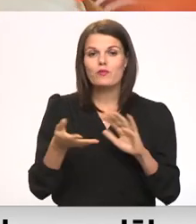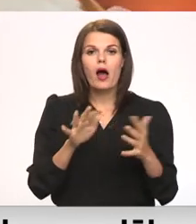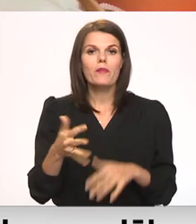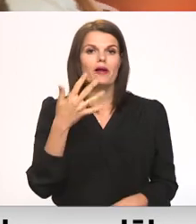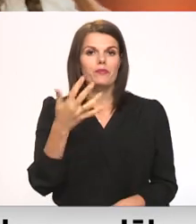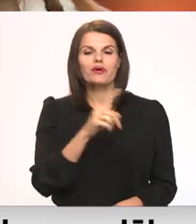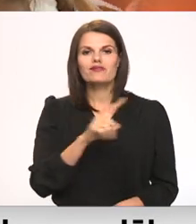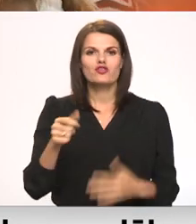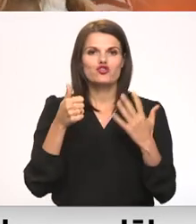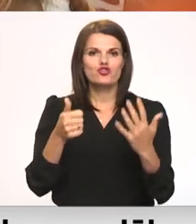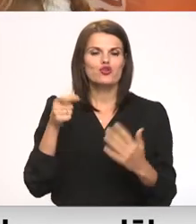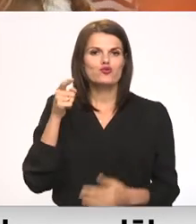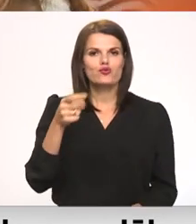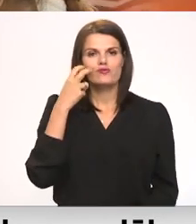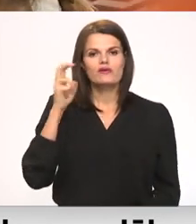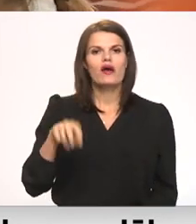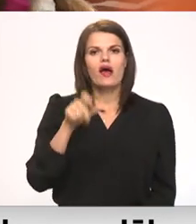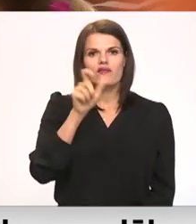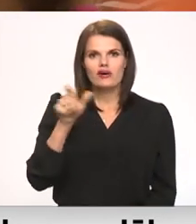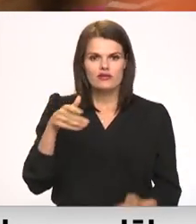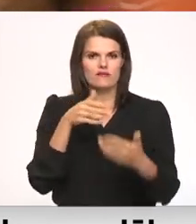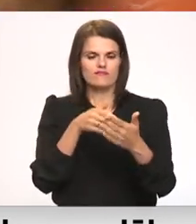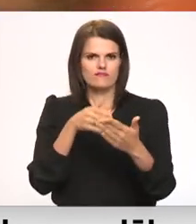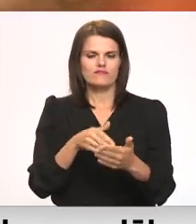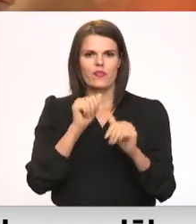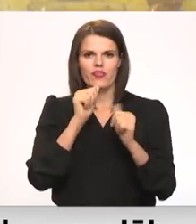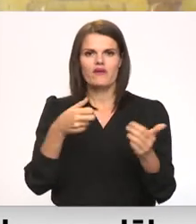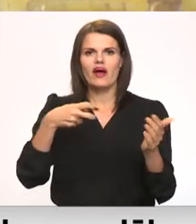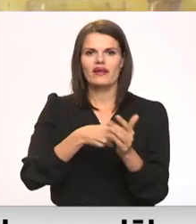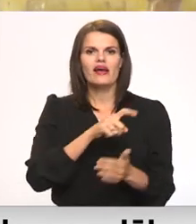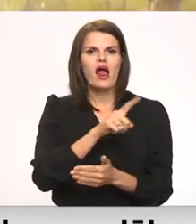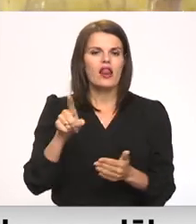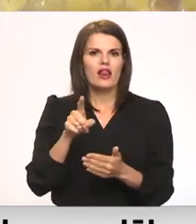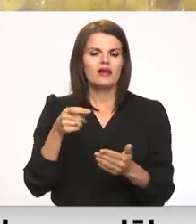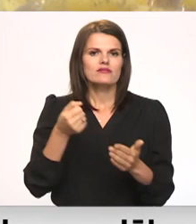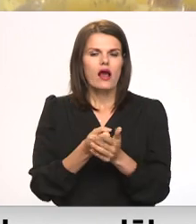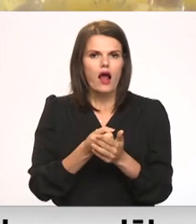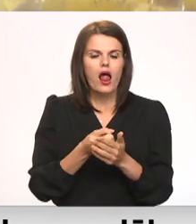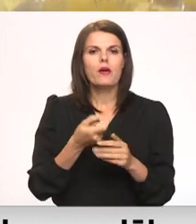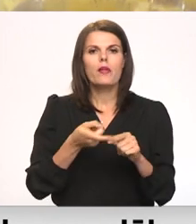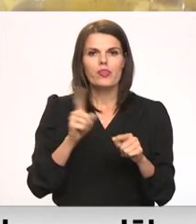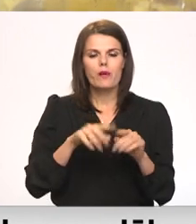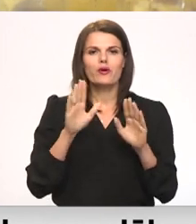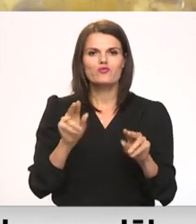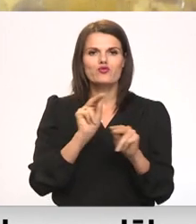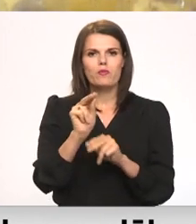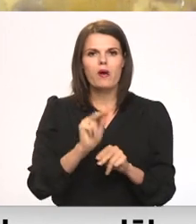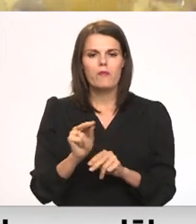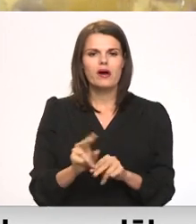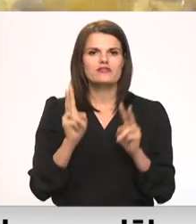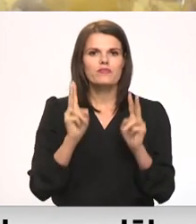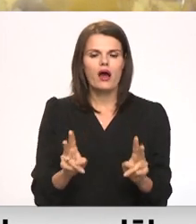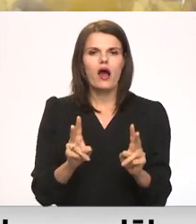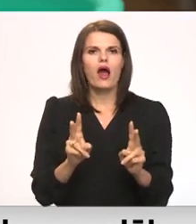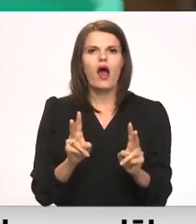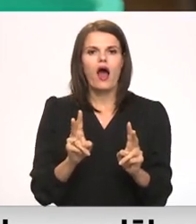6 tūkstoši vecāku esot iestrēguši reģistrācijas procesā. Tādēļ taps pamācība, kā no šīs situācijas